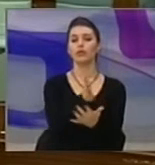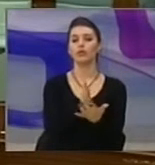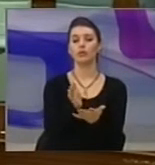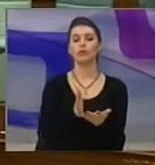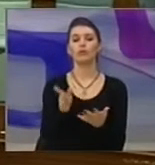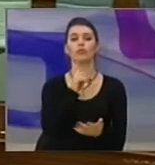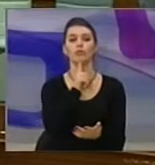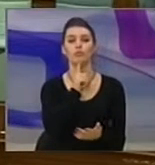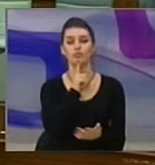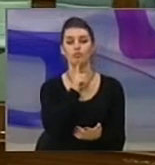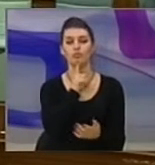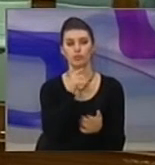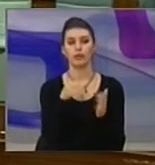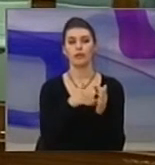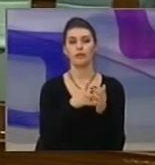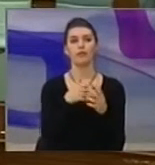sias